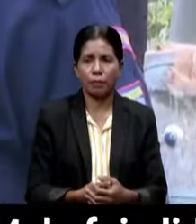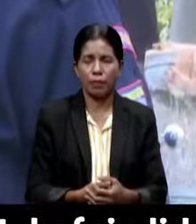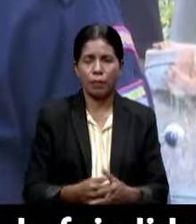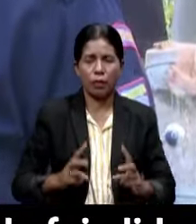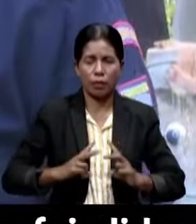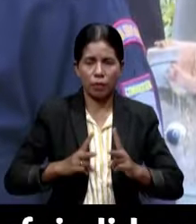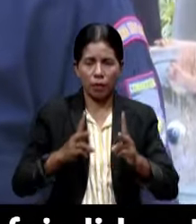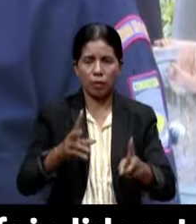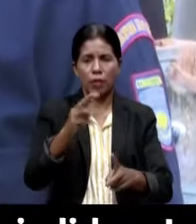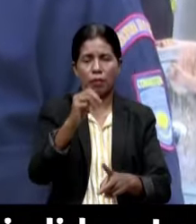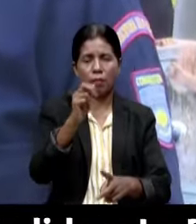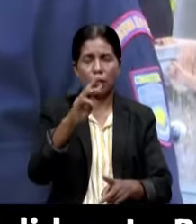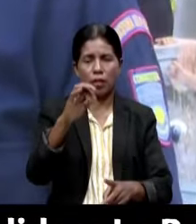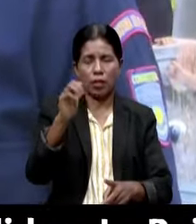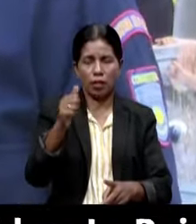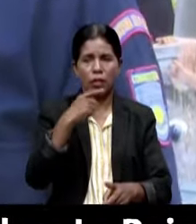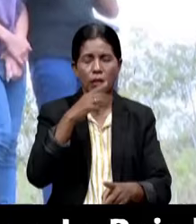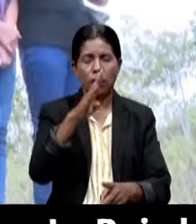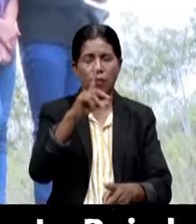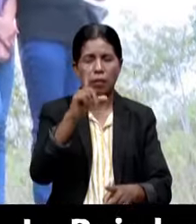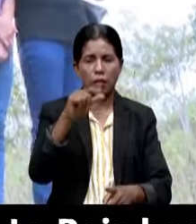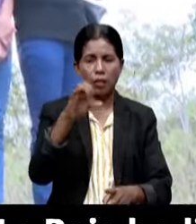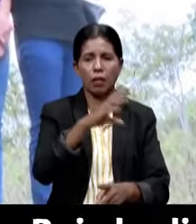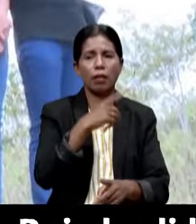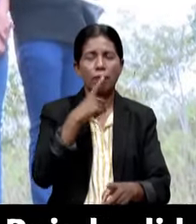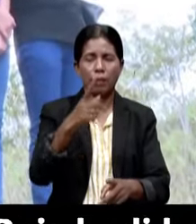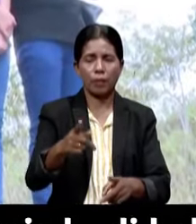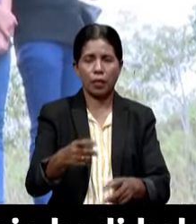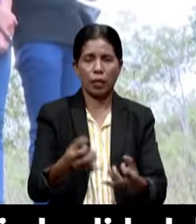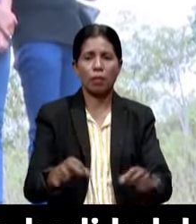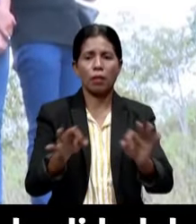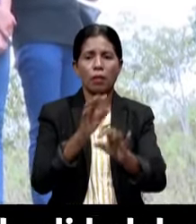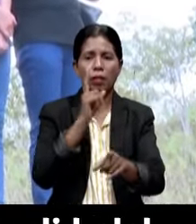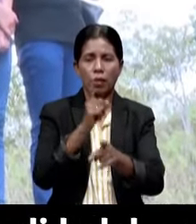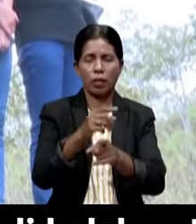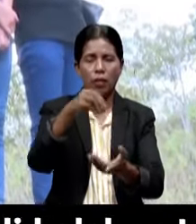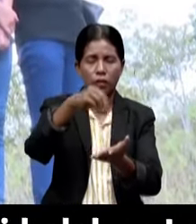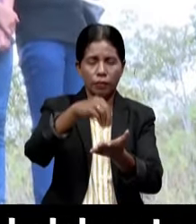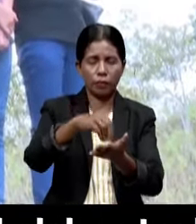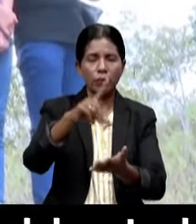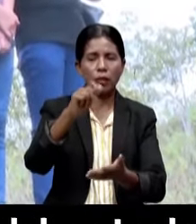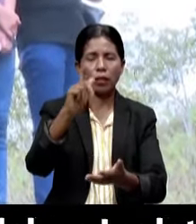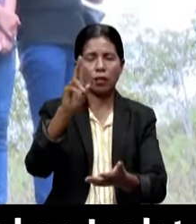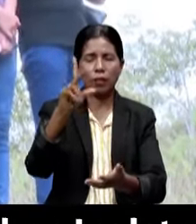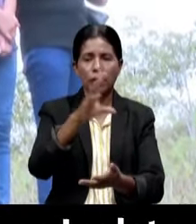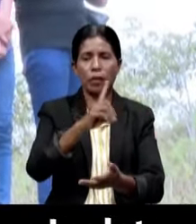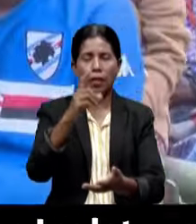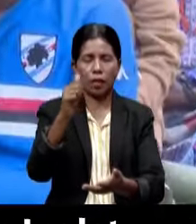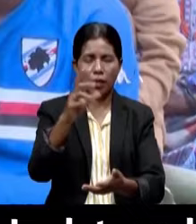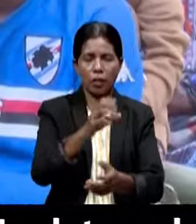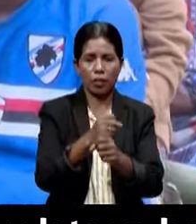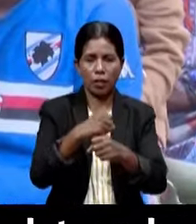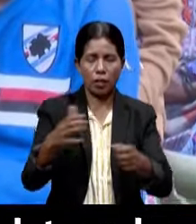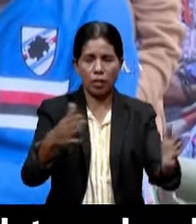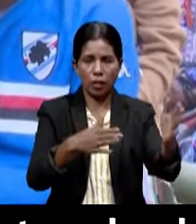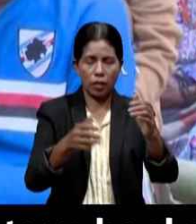Veterana Maria Madalena dos Santos Fatima Buikia Kateten plakane importante tebes atu tau iha lakudala ho di frente clandestina sira halibur